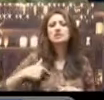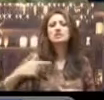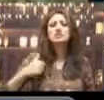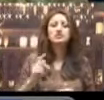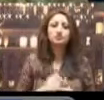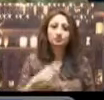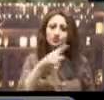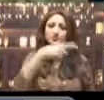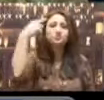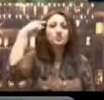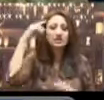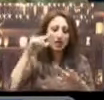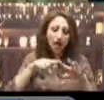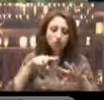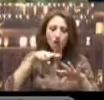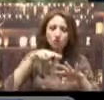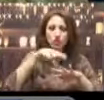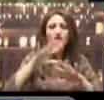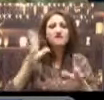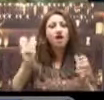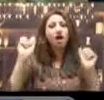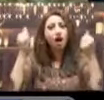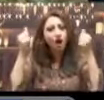بين ميكانيكا الاول وكهرباء